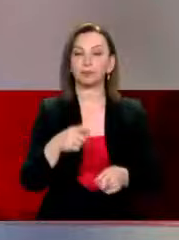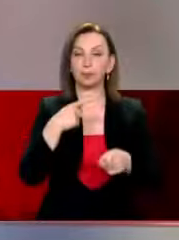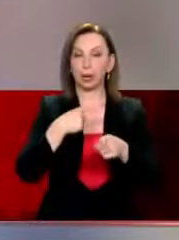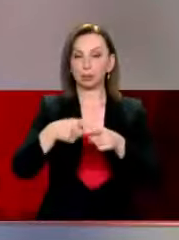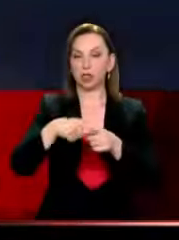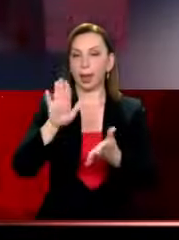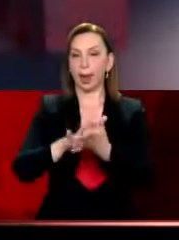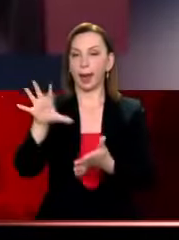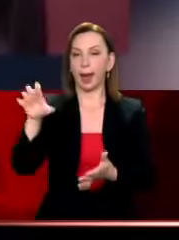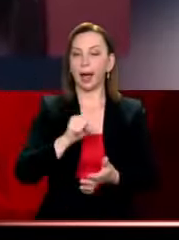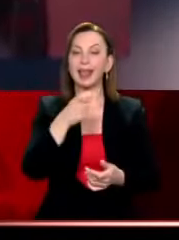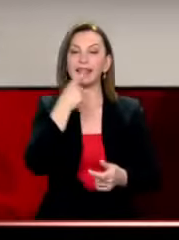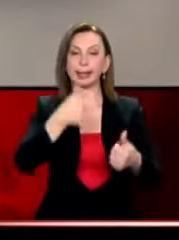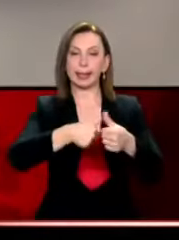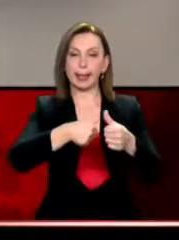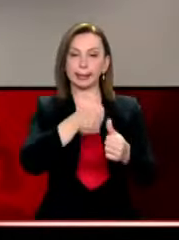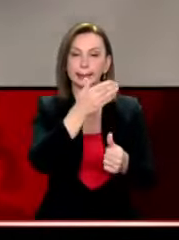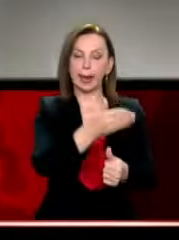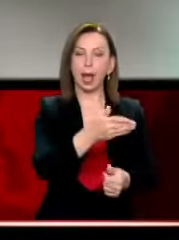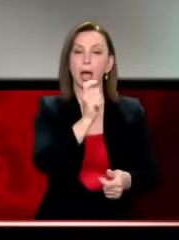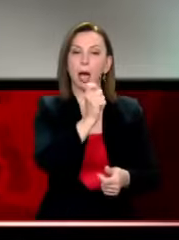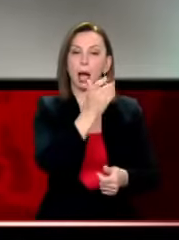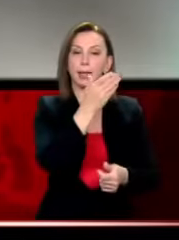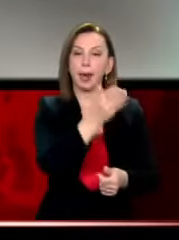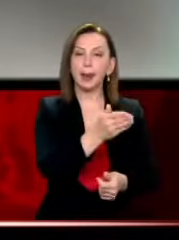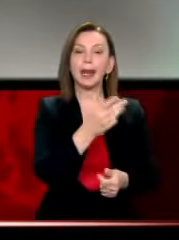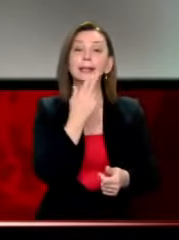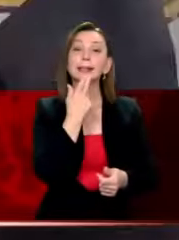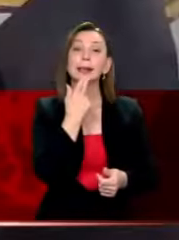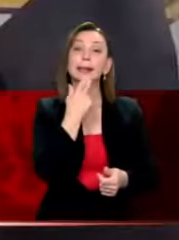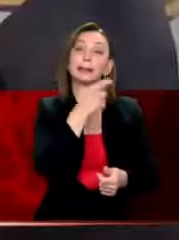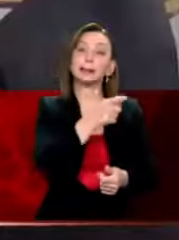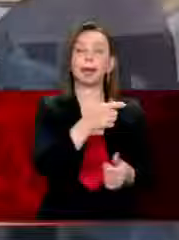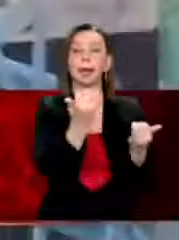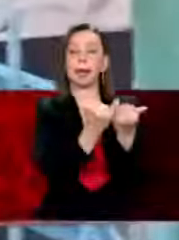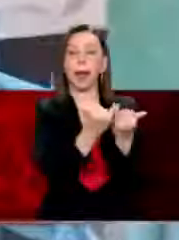Bıçağı eline aldı, eski karısını, kayınvalidesini ve kayınbiraderini katletti.